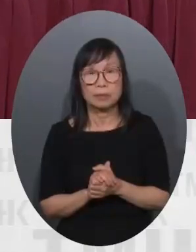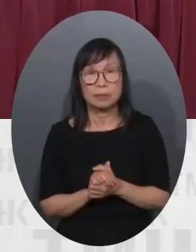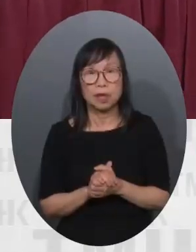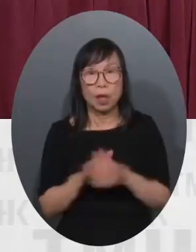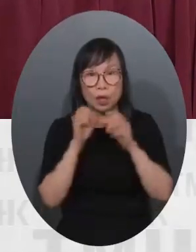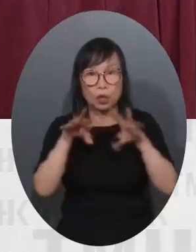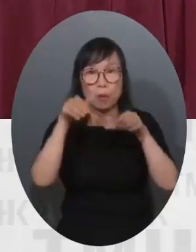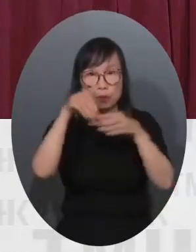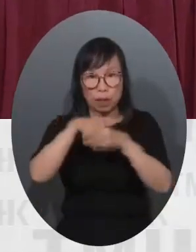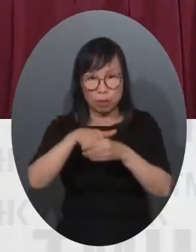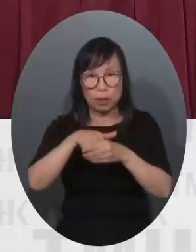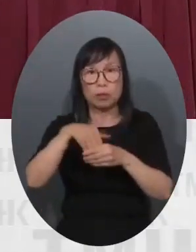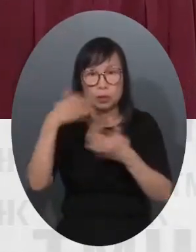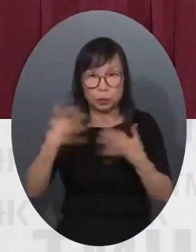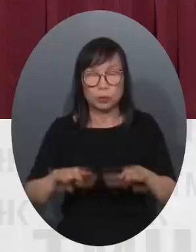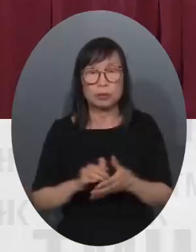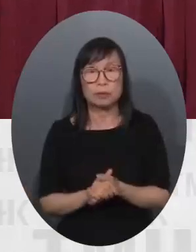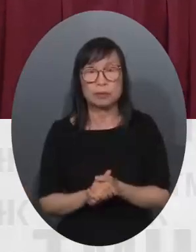我宣布投票結束。